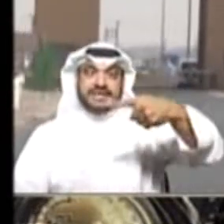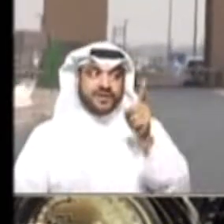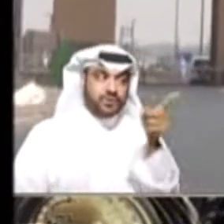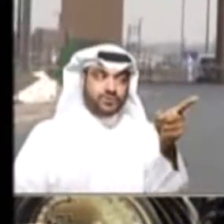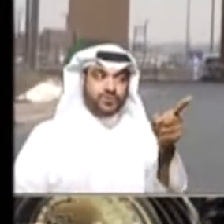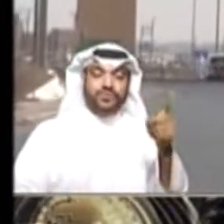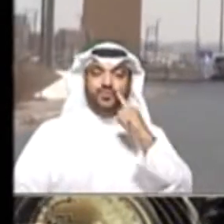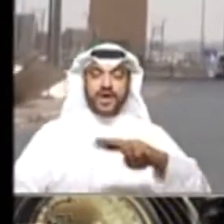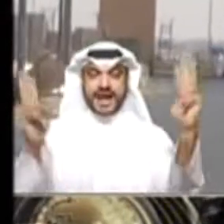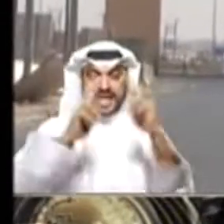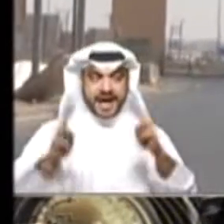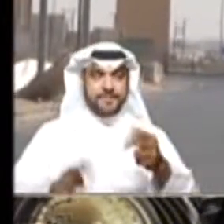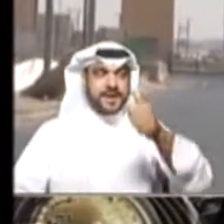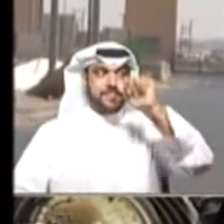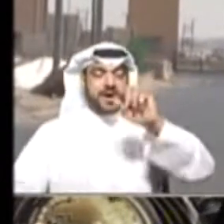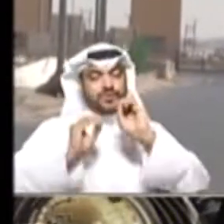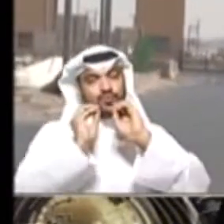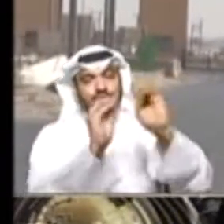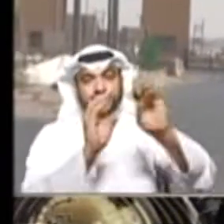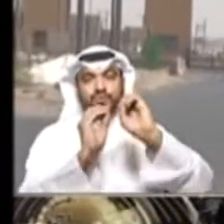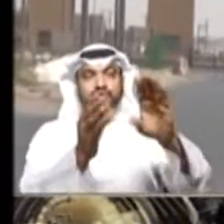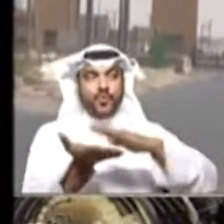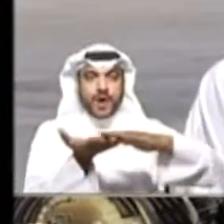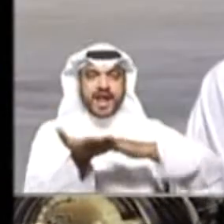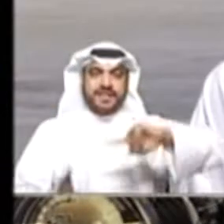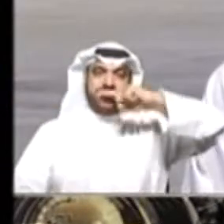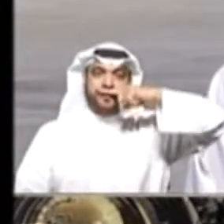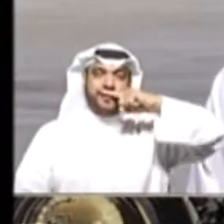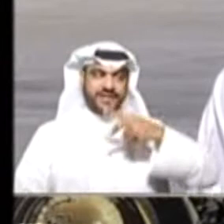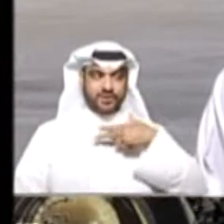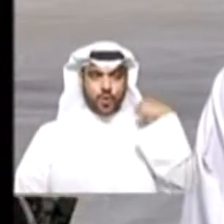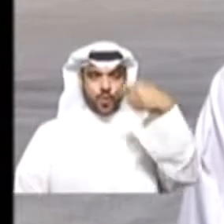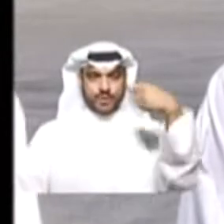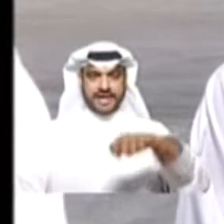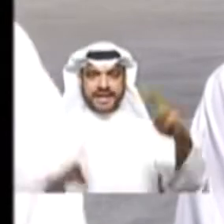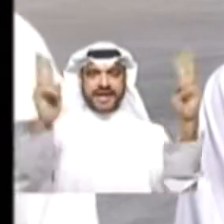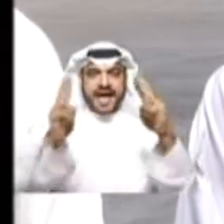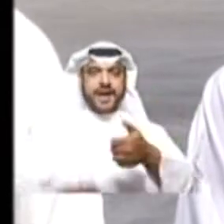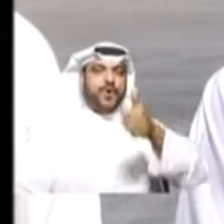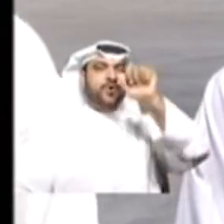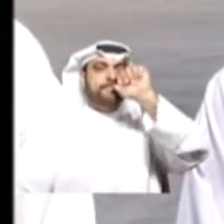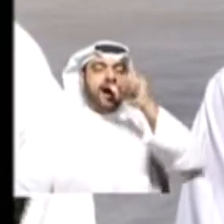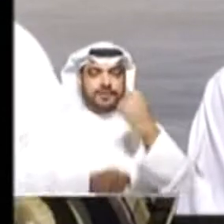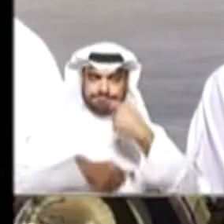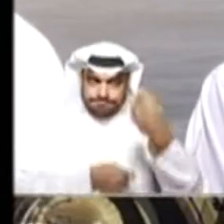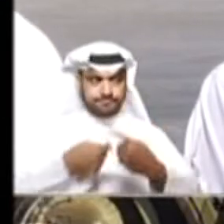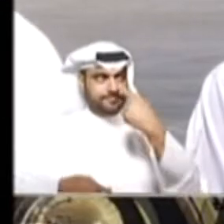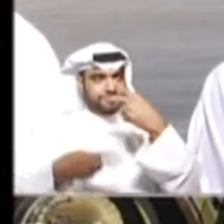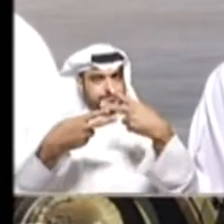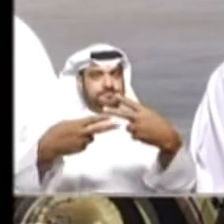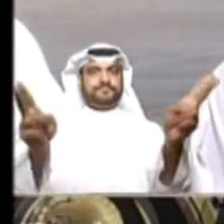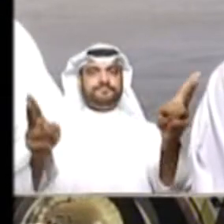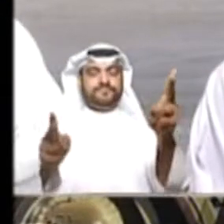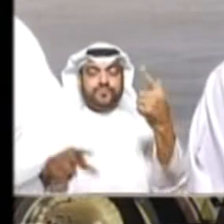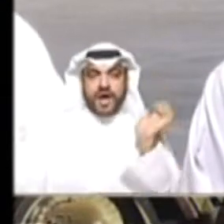متنقلا للتخفيف من الأزمة الكهربائية في مدينة البصرة. وزارة الكهرباء والماء قامت بدورها